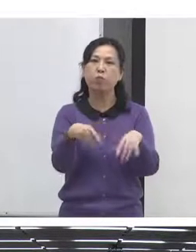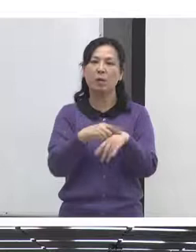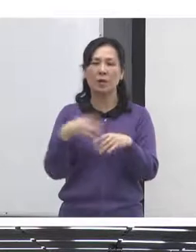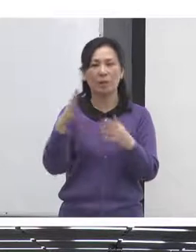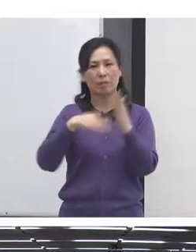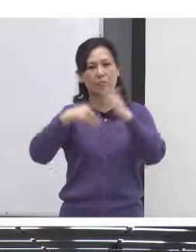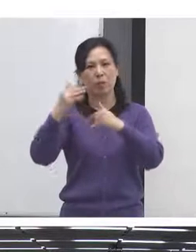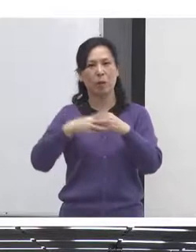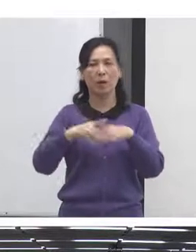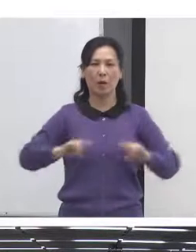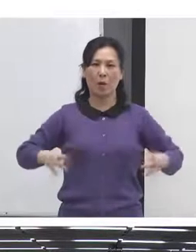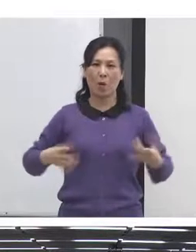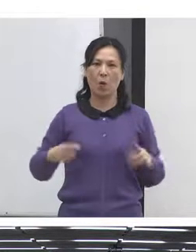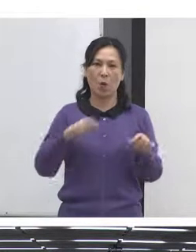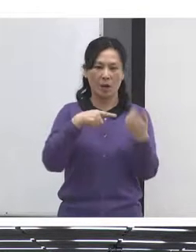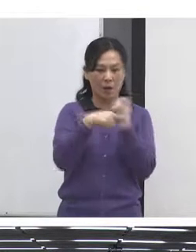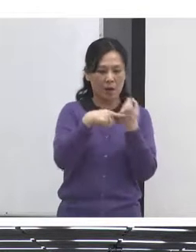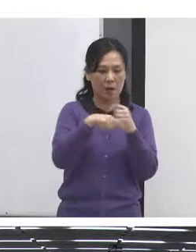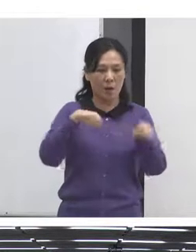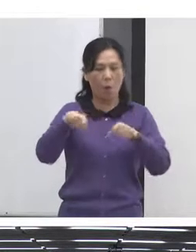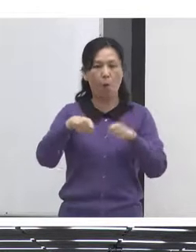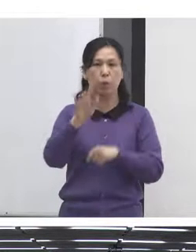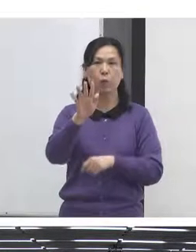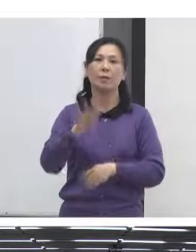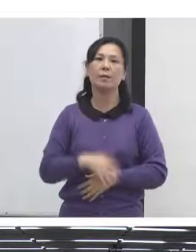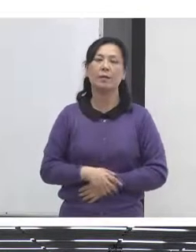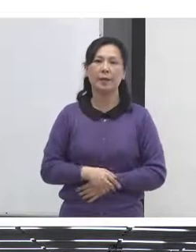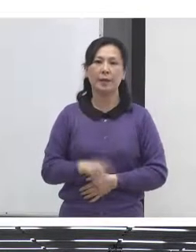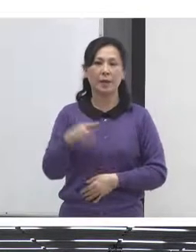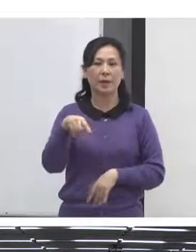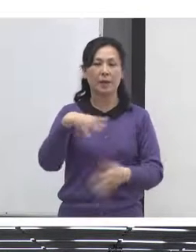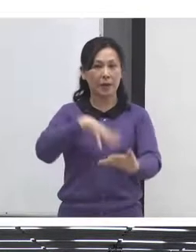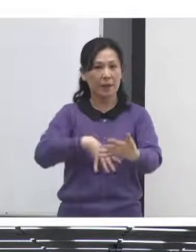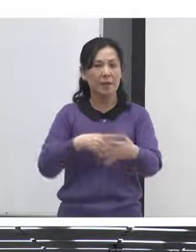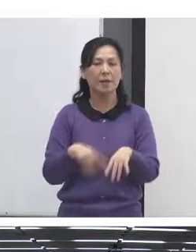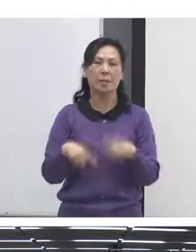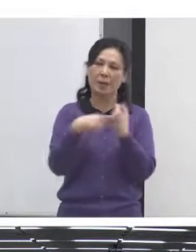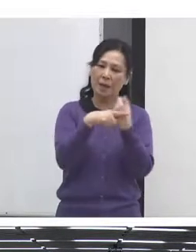的国际研究计划。那我们里面的研